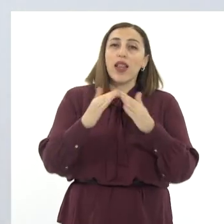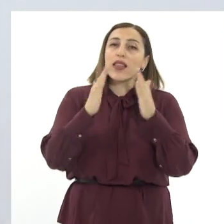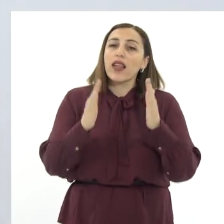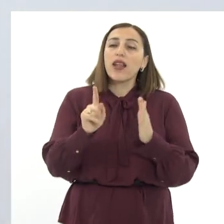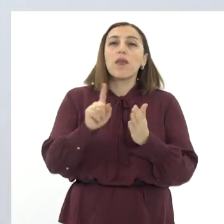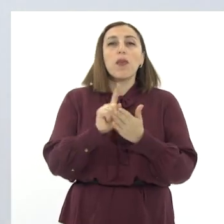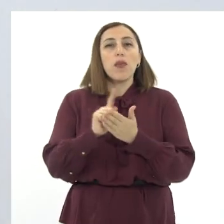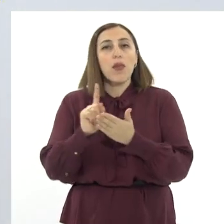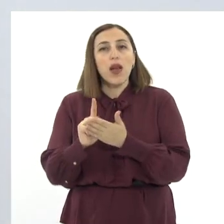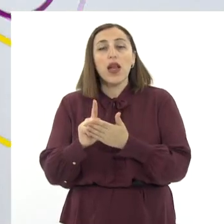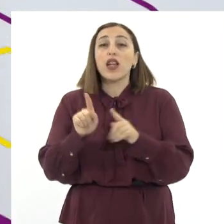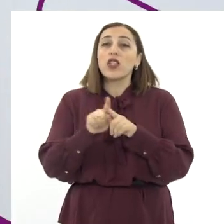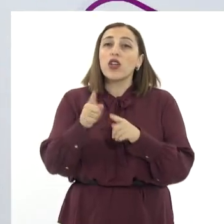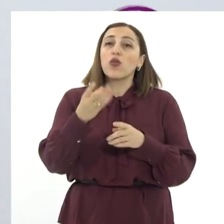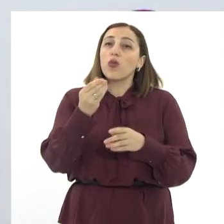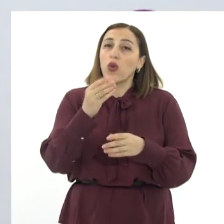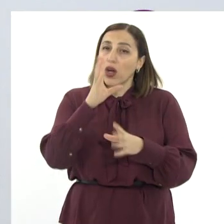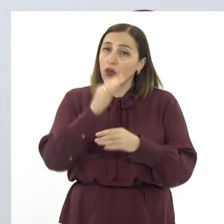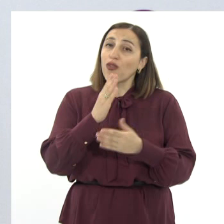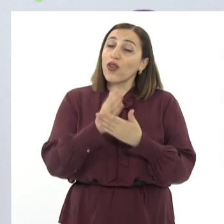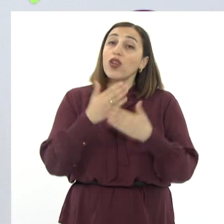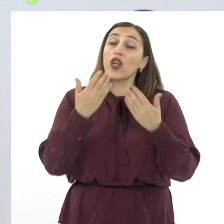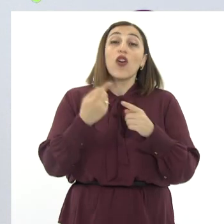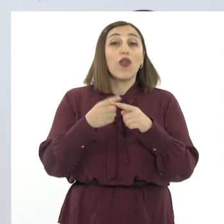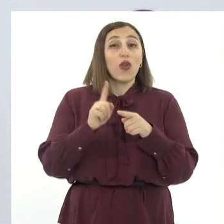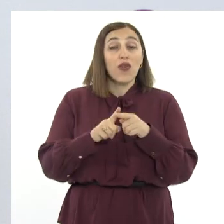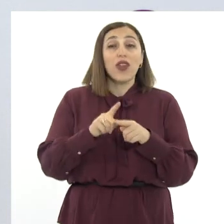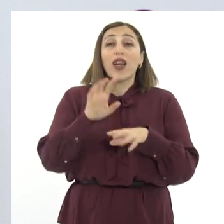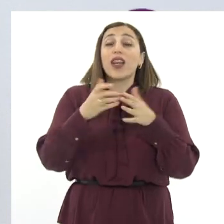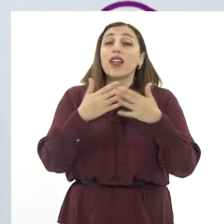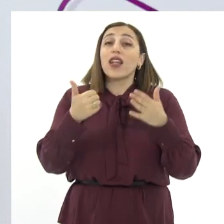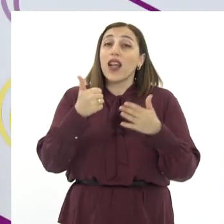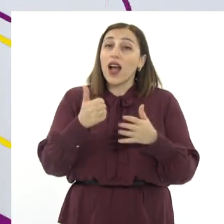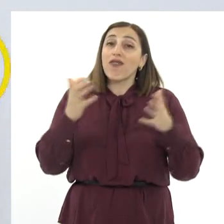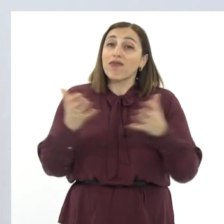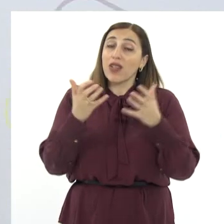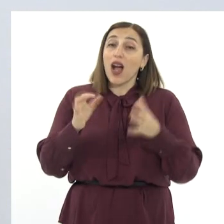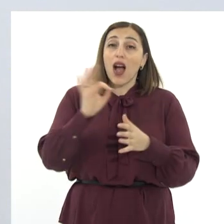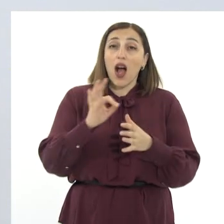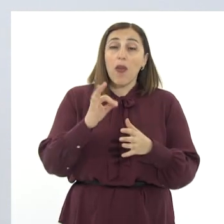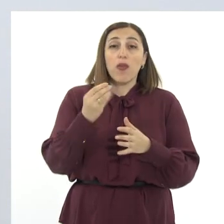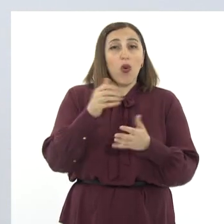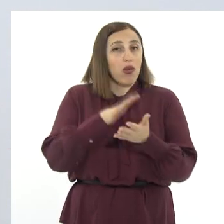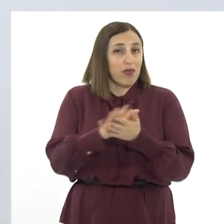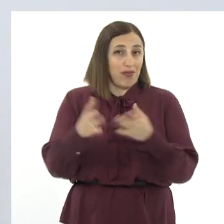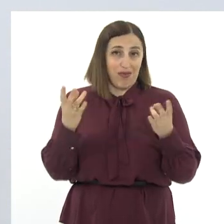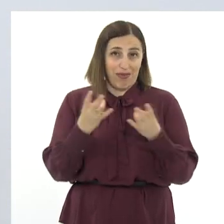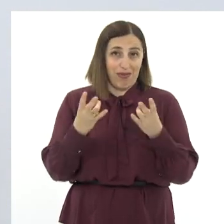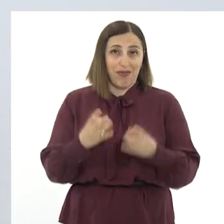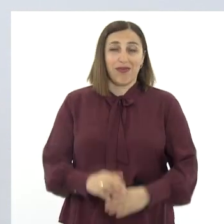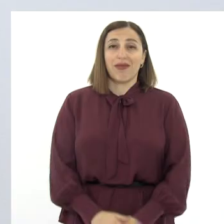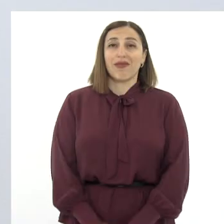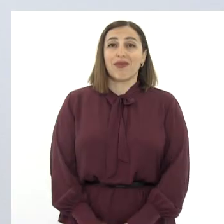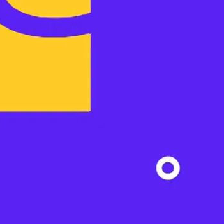կարիքները, պահանջները, տան պայմանները, նաեւ գրպանի հնարավորությունները, որովհետեւ կենթանու լավ եւ ճիշտ խնամքի համար պետք է նաեւ